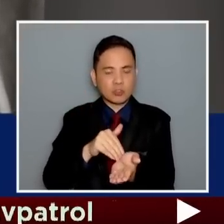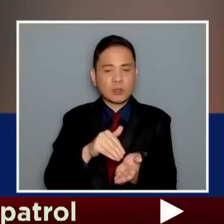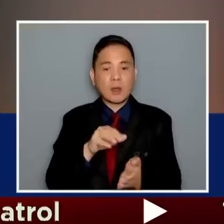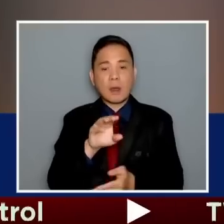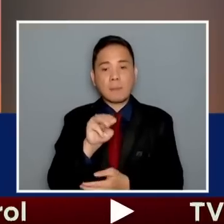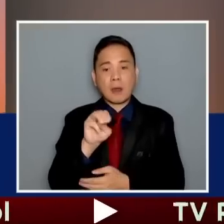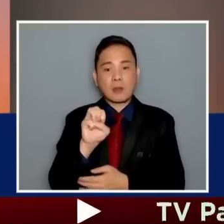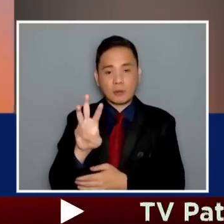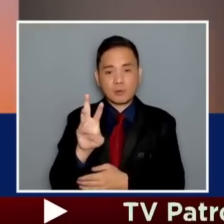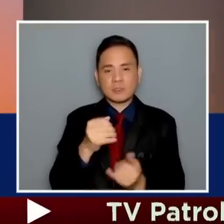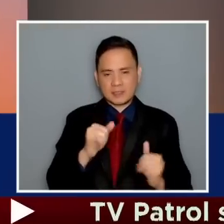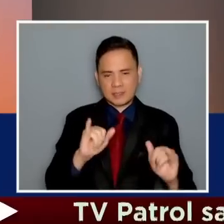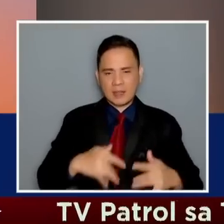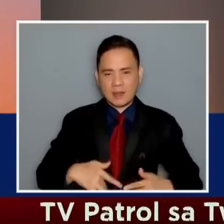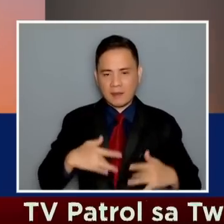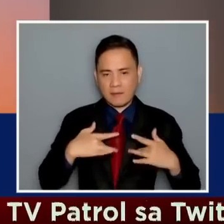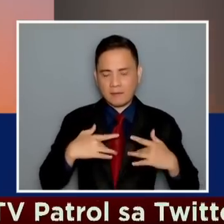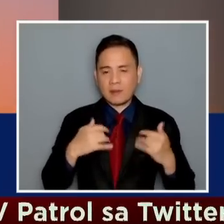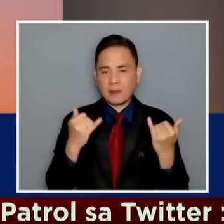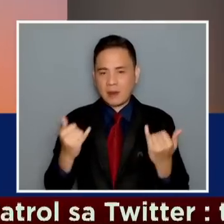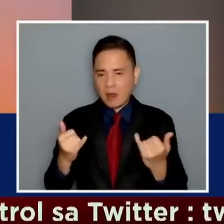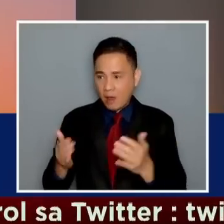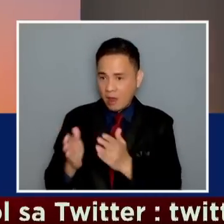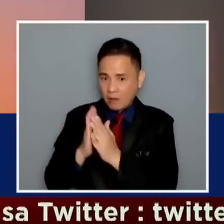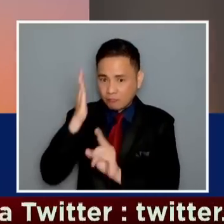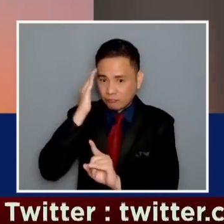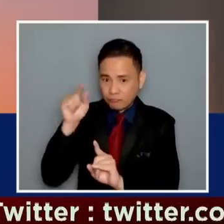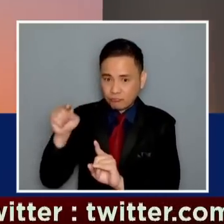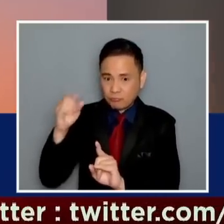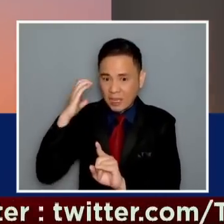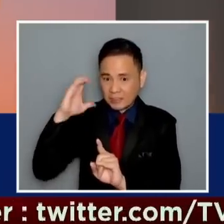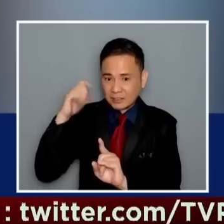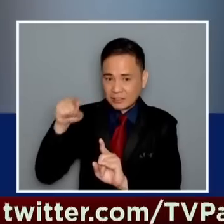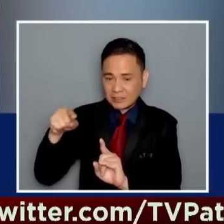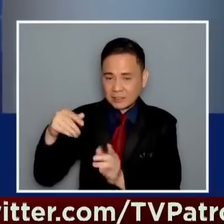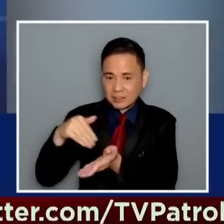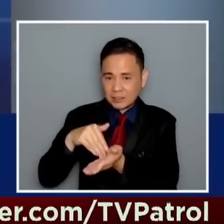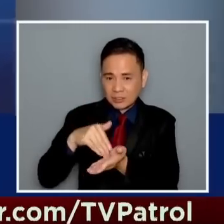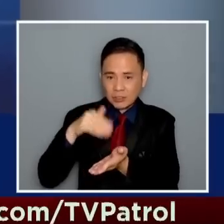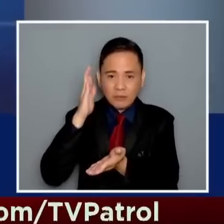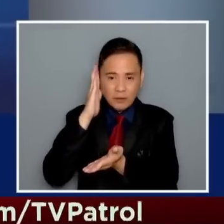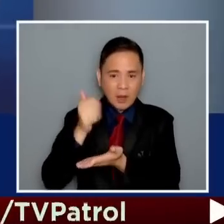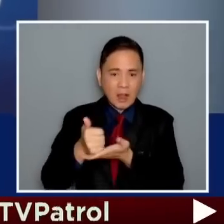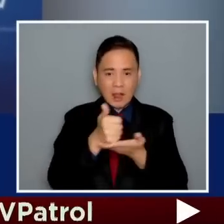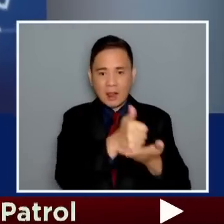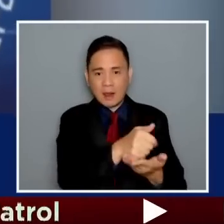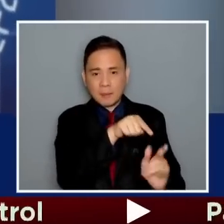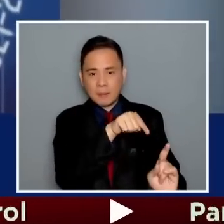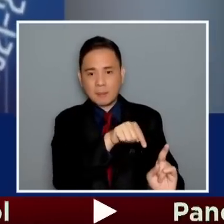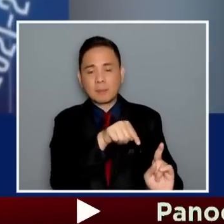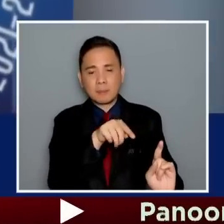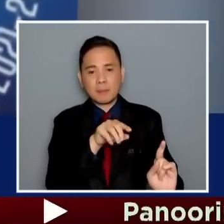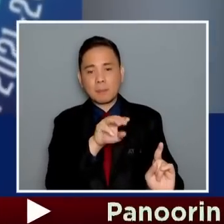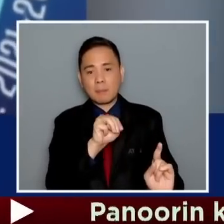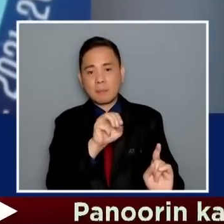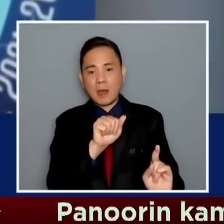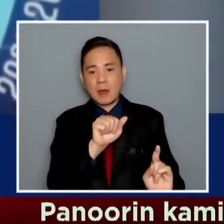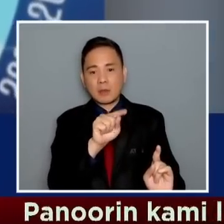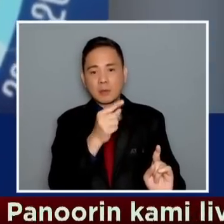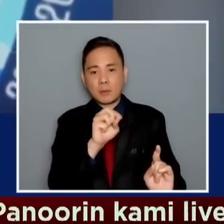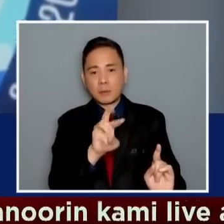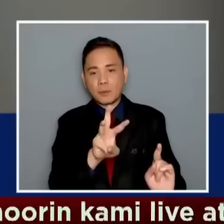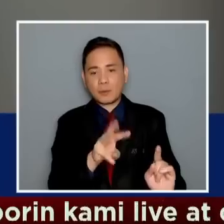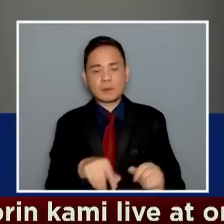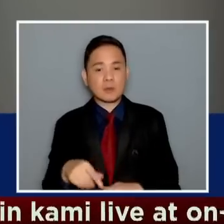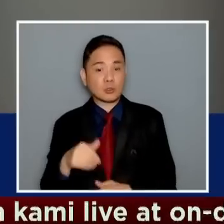kung pwedeng tumulong yung kanyang pinsan na doktor para asistihan si Matthew. Ang sabi po nung doktor, hindi